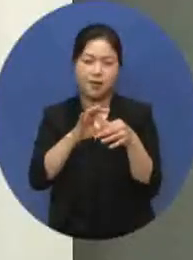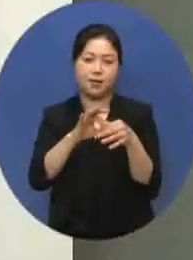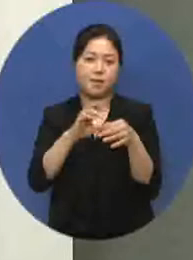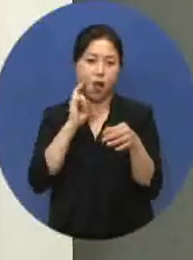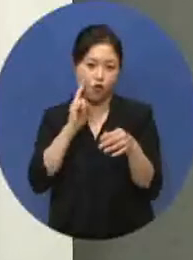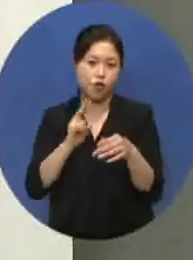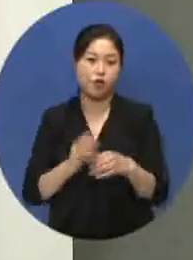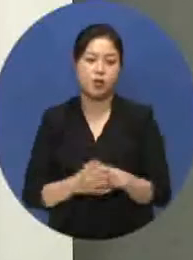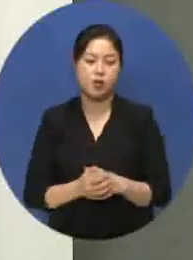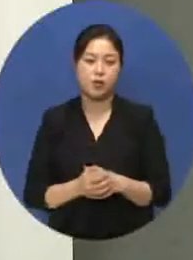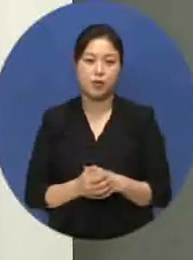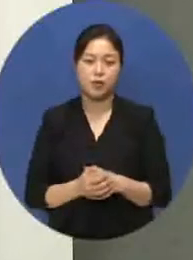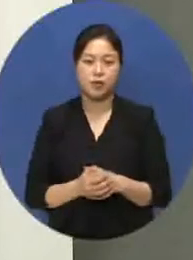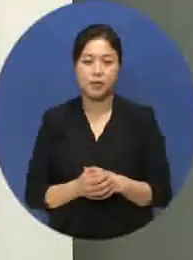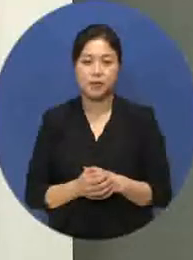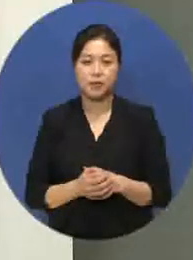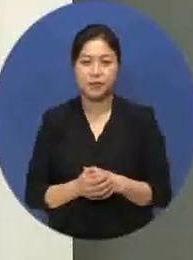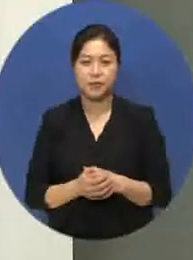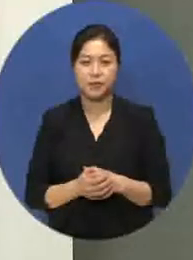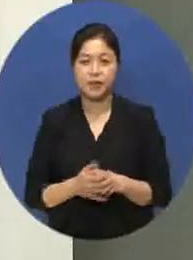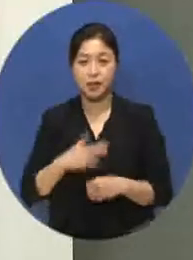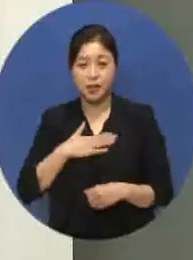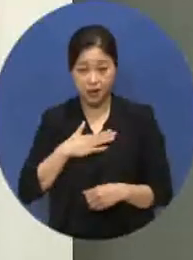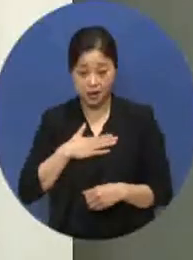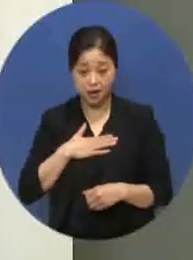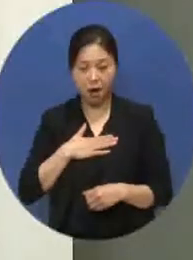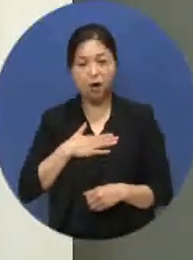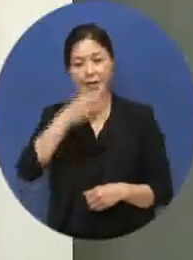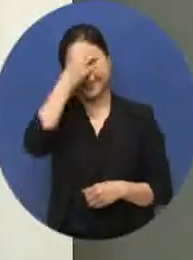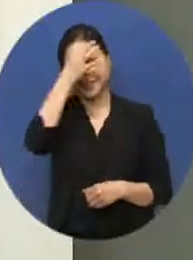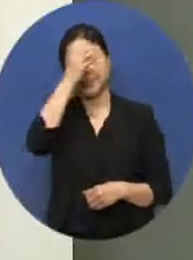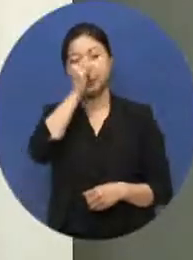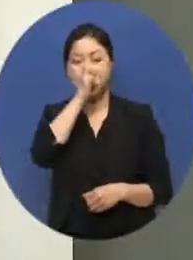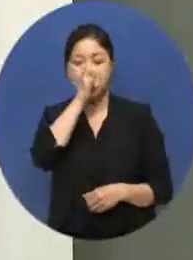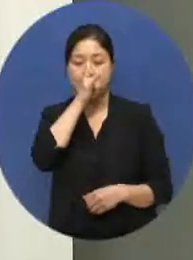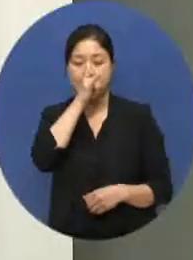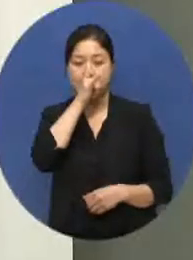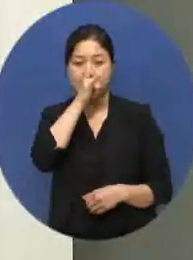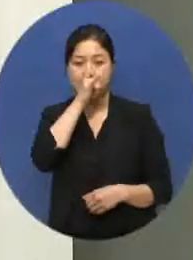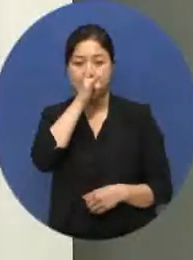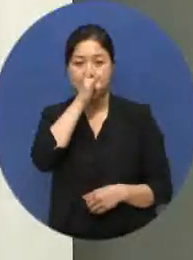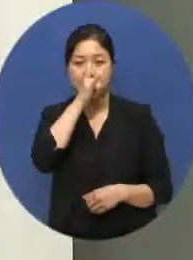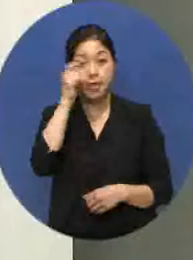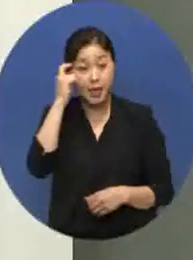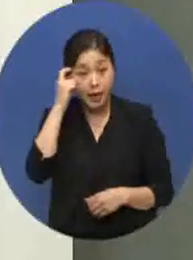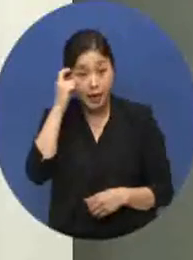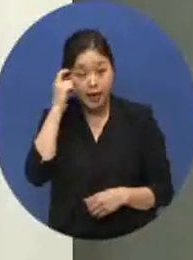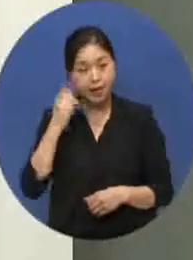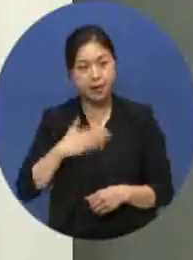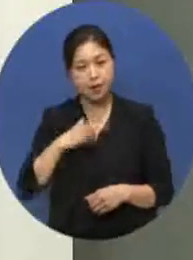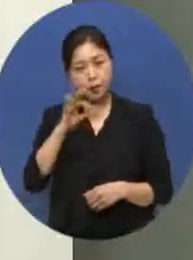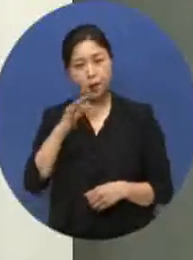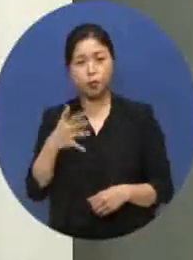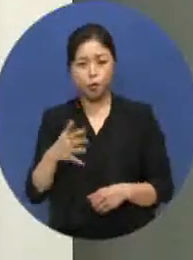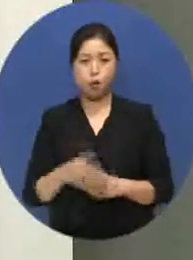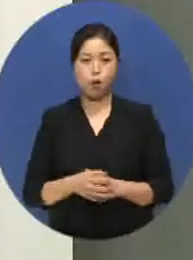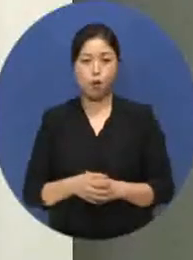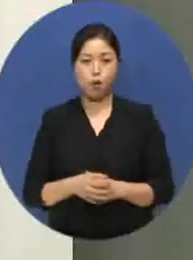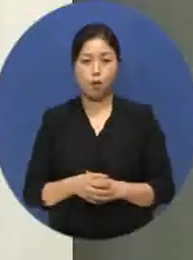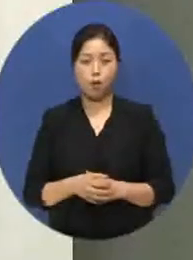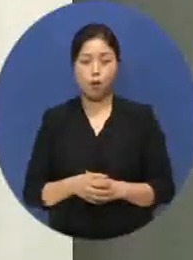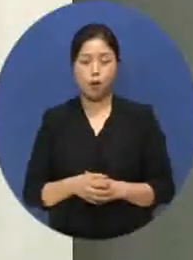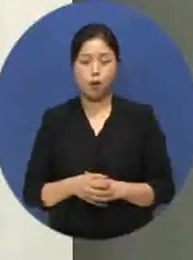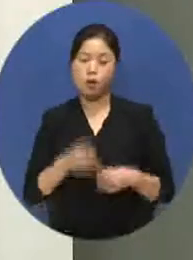또 재능이 있다고 예. 본인이 생각을 해서 예, 예, 예. 내가 돈이 좀 없는데